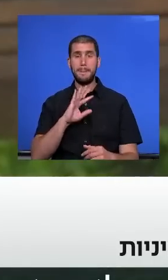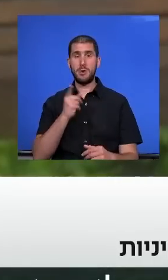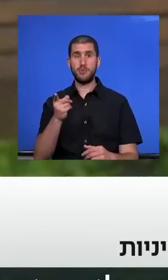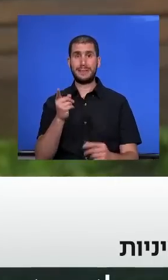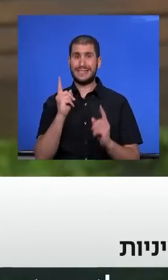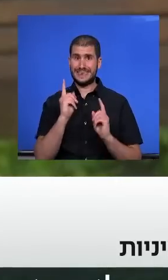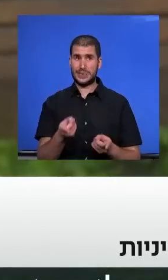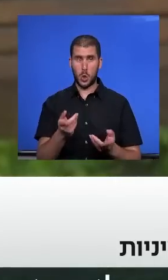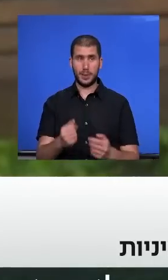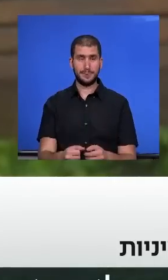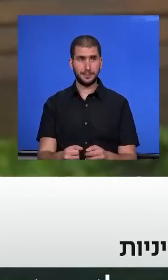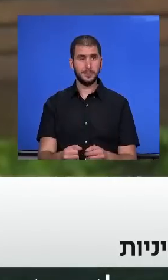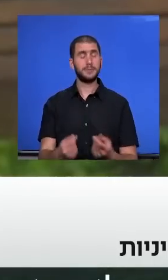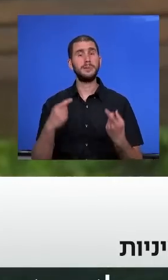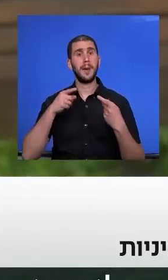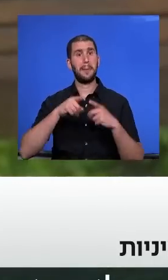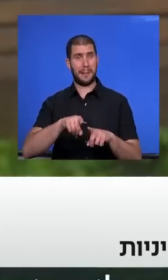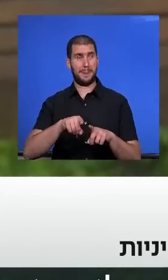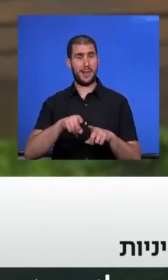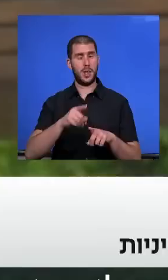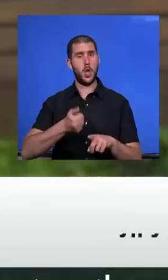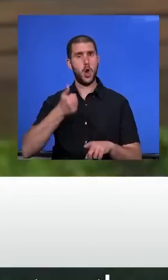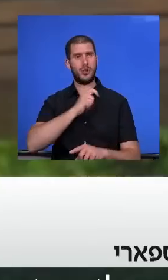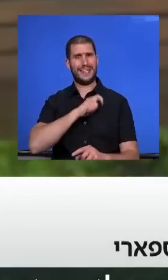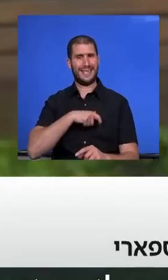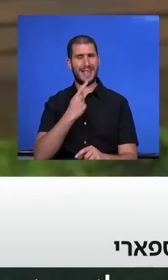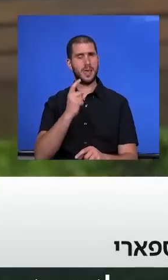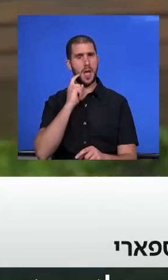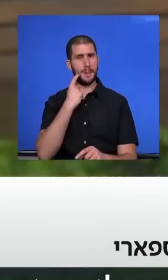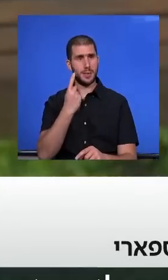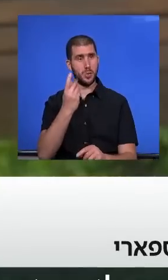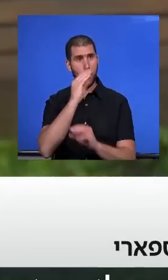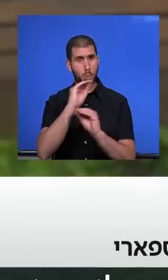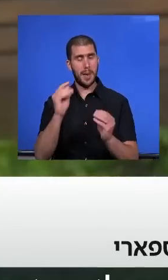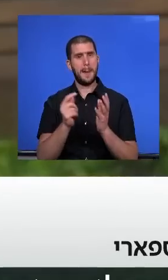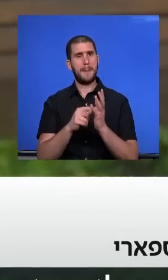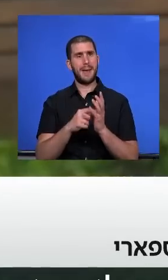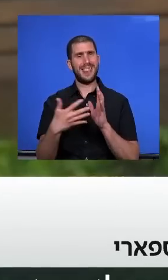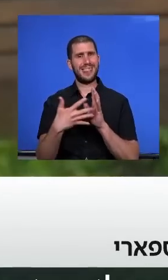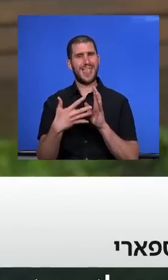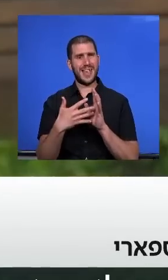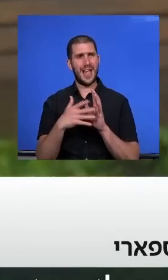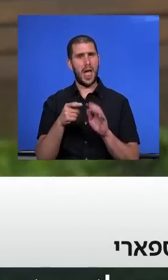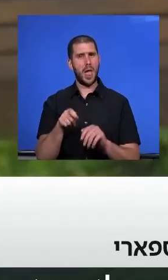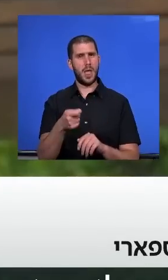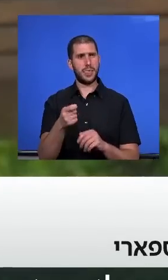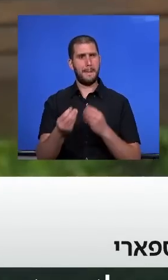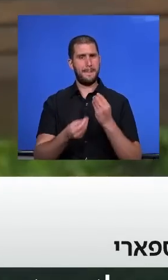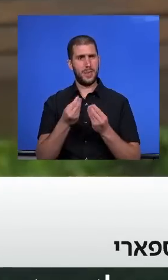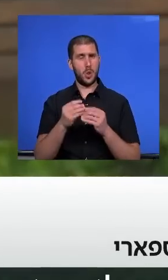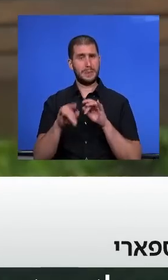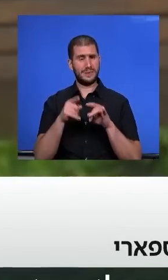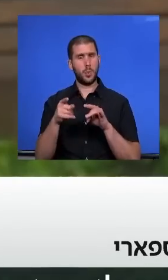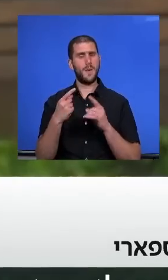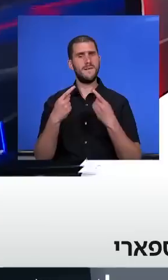לו. ובמקביל, ראש עיריית רמת גן מודיע שבעקבות התחקיר שלנו על ההטרדות המיניות בספארי, הוא יפתח